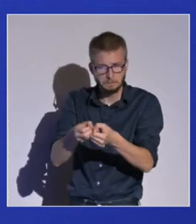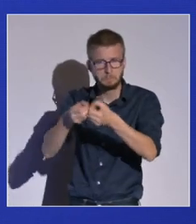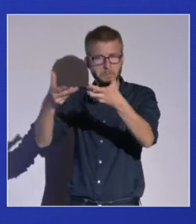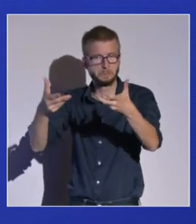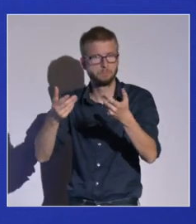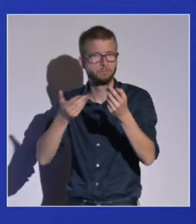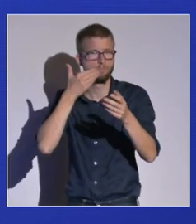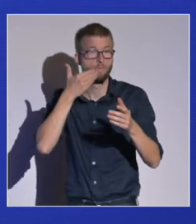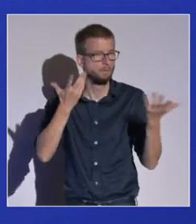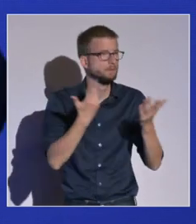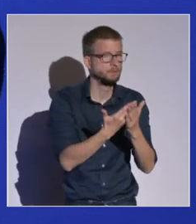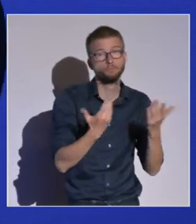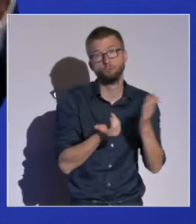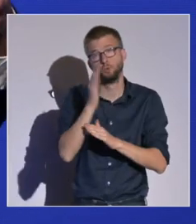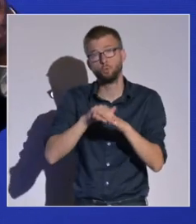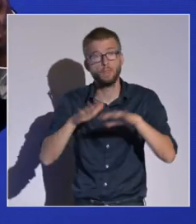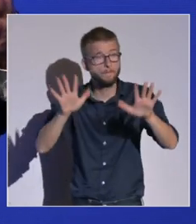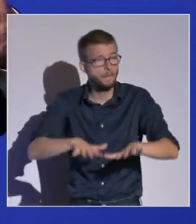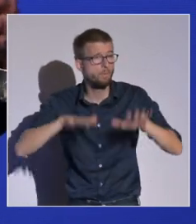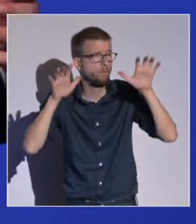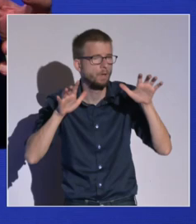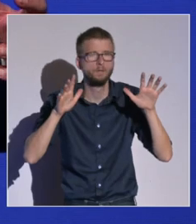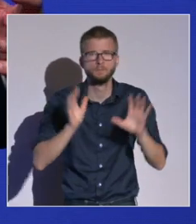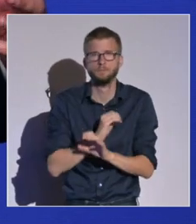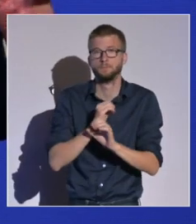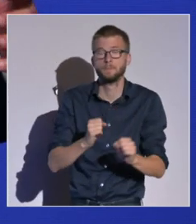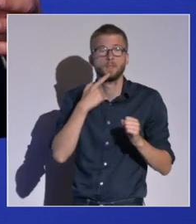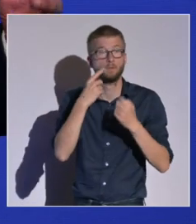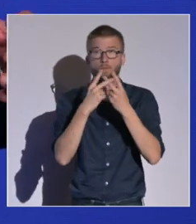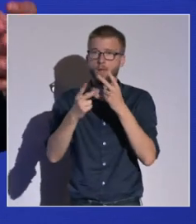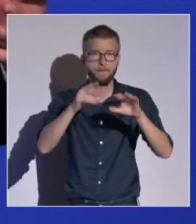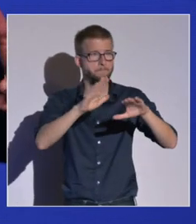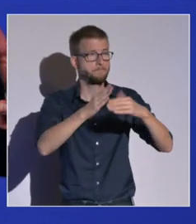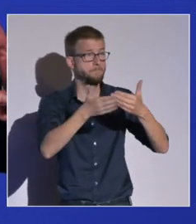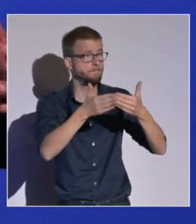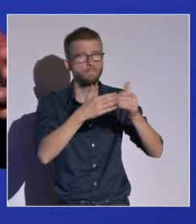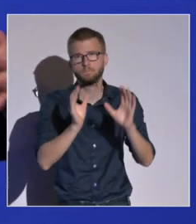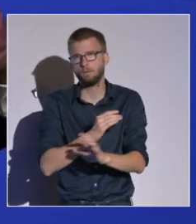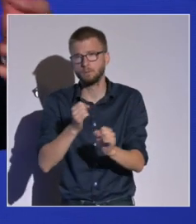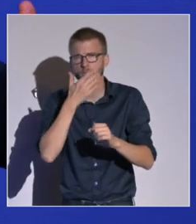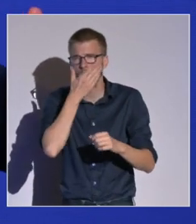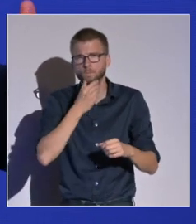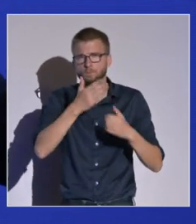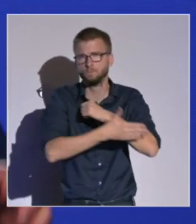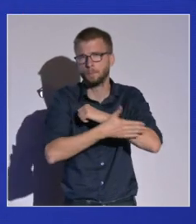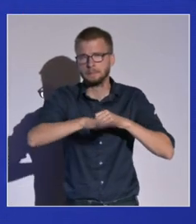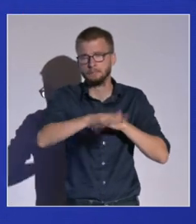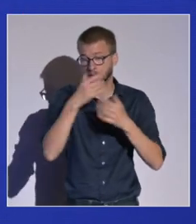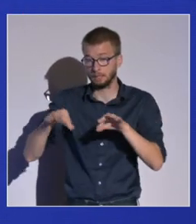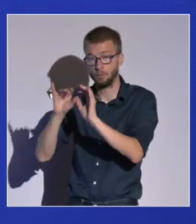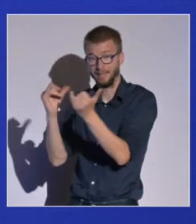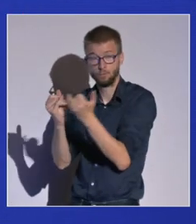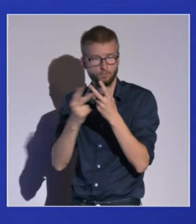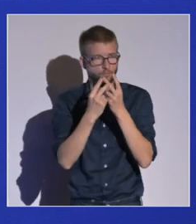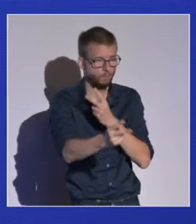journées parlementaires. Devant la porte du lieu très charmant où nous étions, rural où nous étions, de la salle de réunion, il y